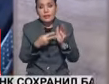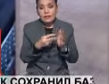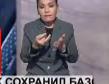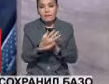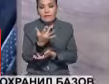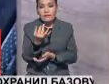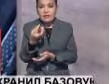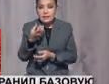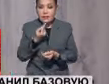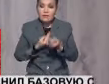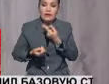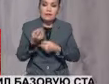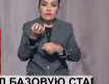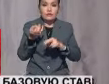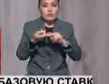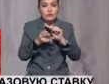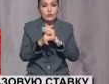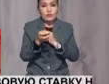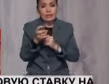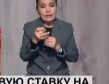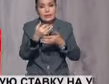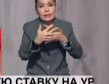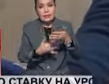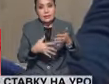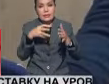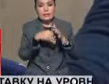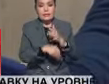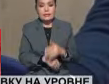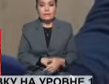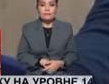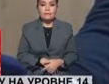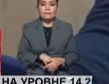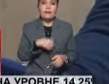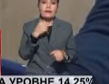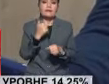фиксальные невозвратные платежи и консолидировать некоторые из них.